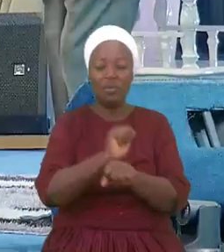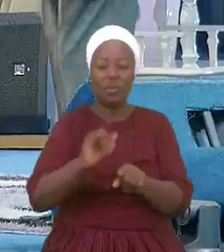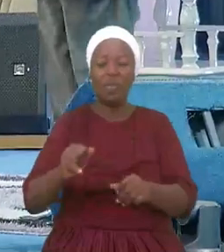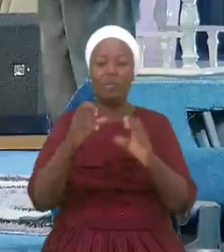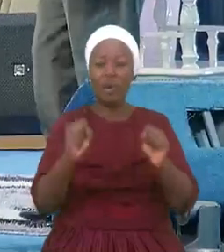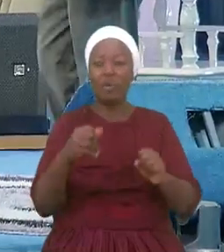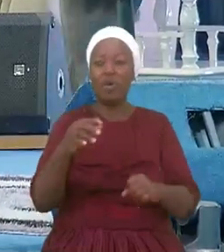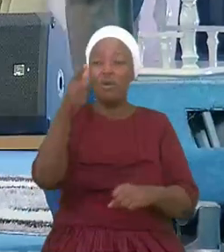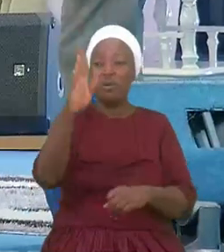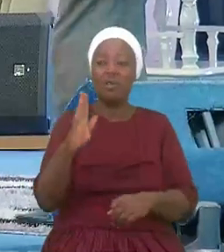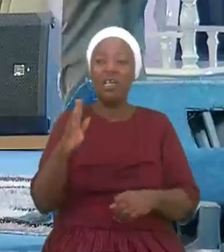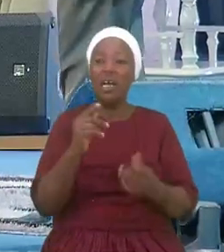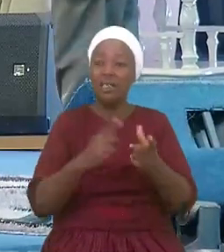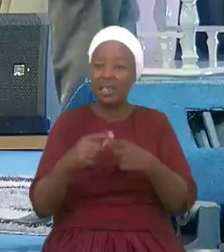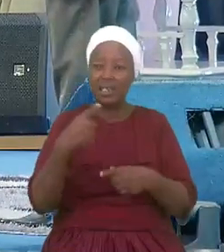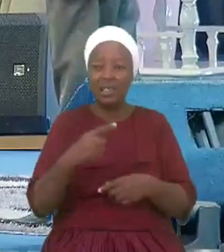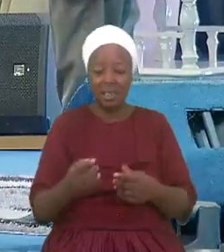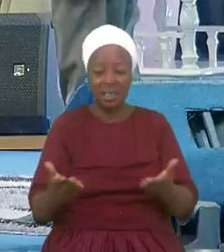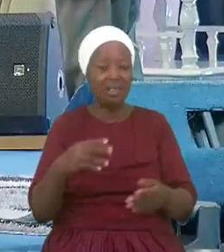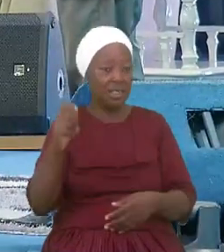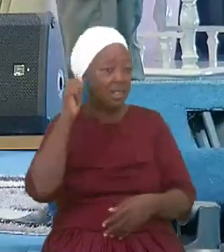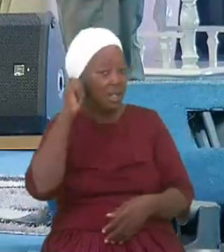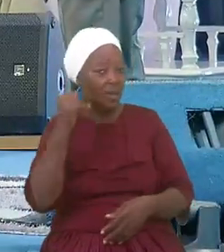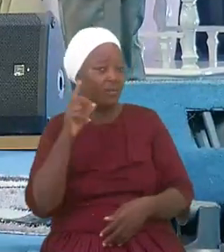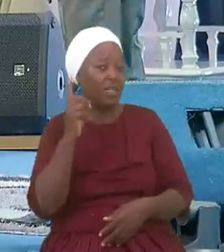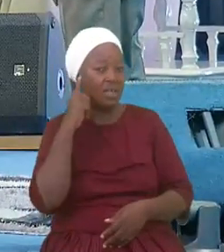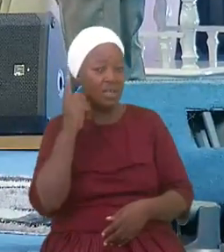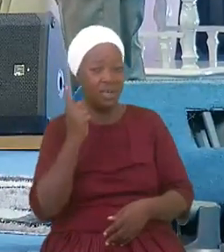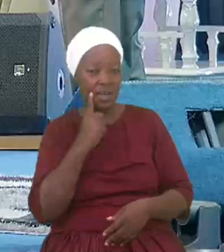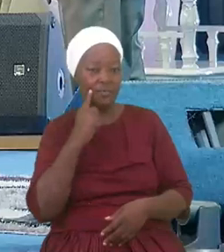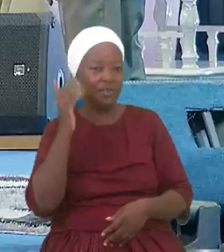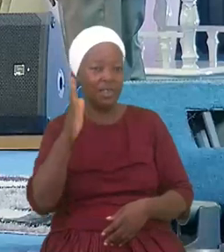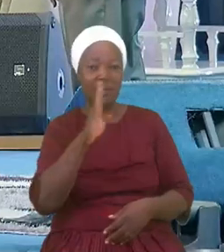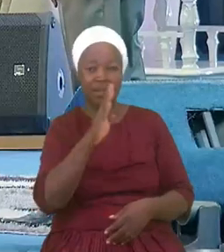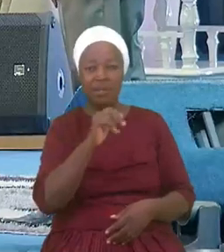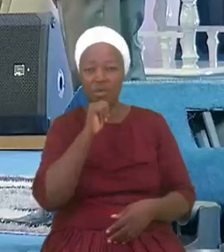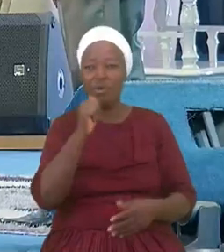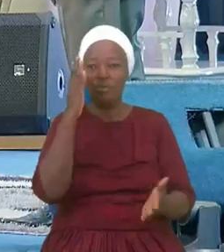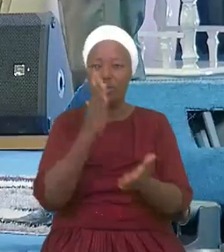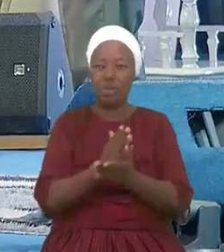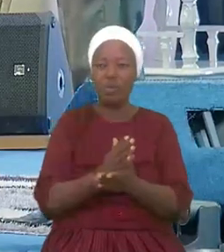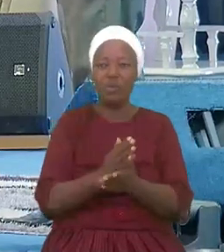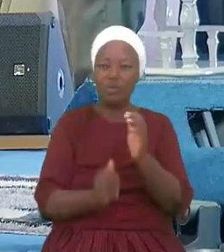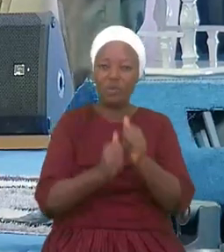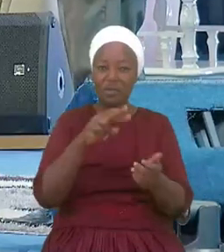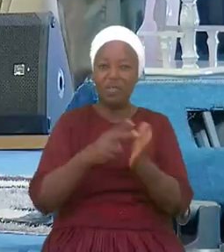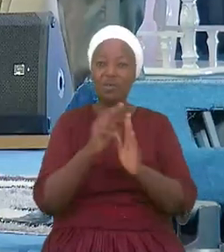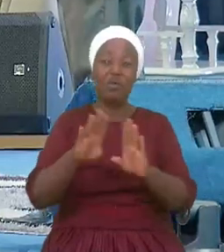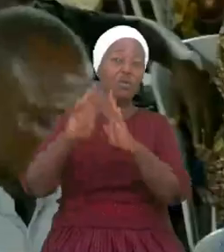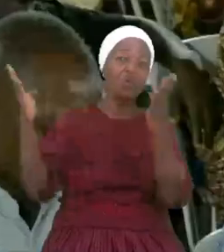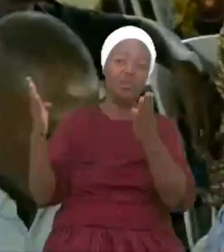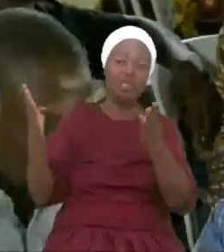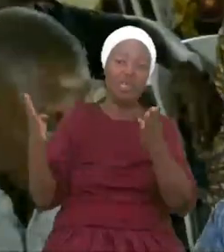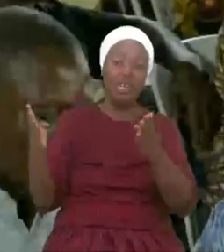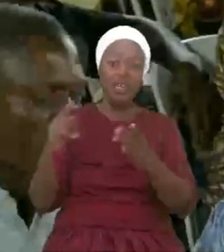l'oeil flou alors c'est l'heure de la porte à la puissance merveilleuse de Dieu et